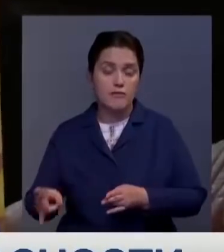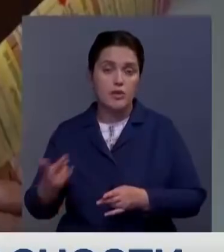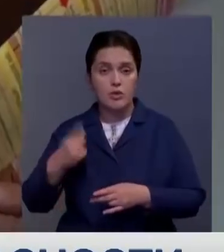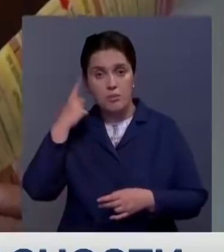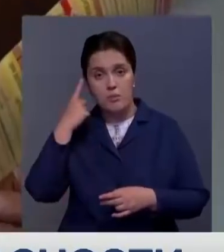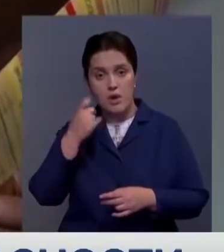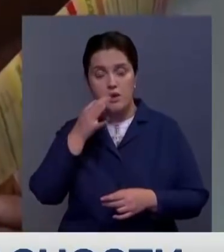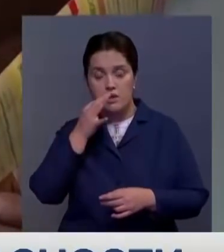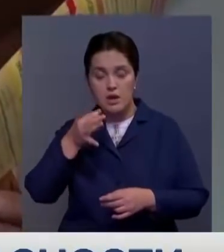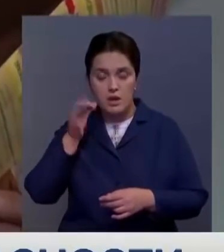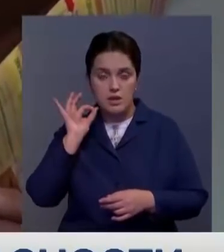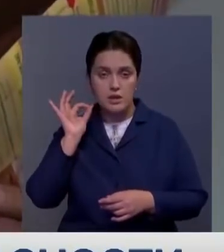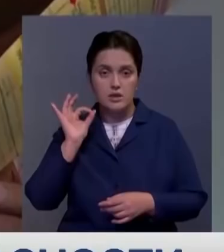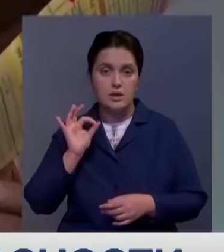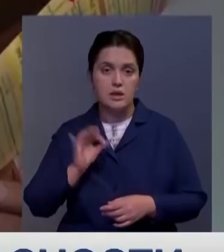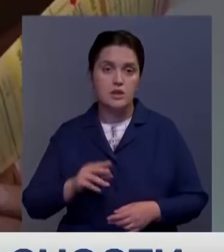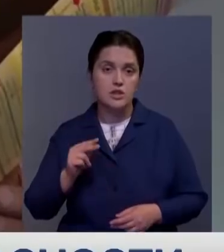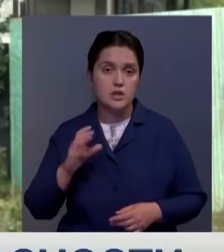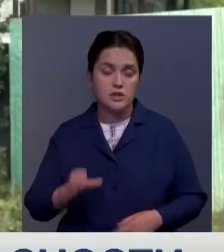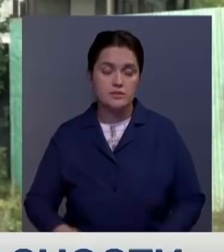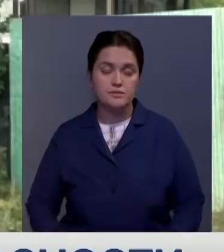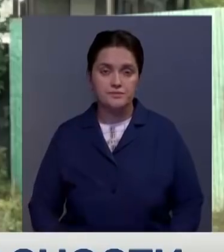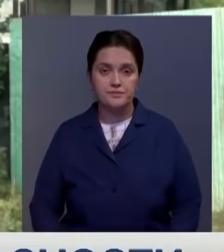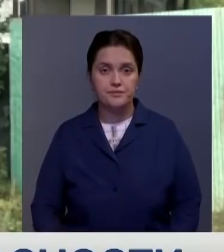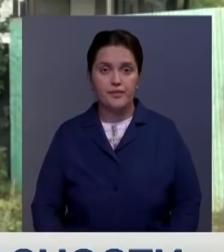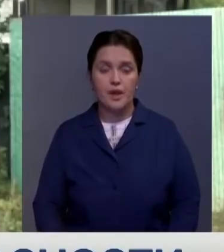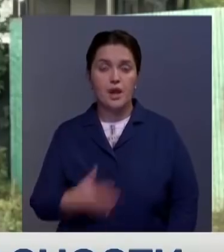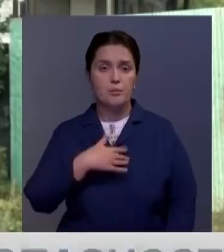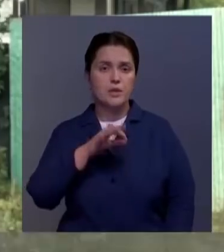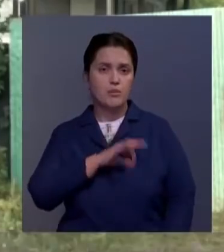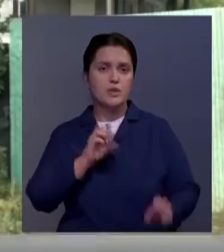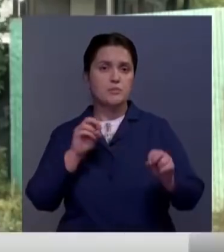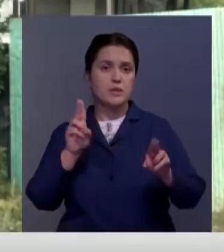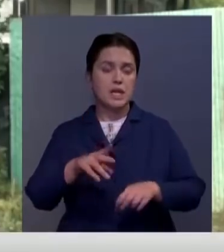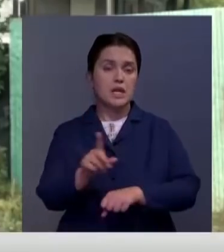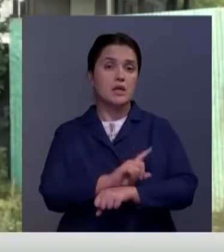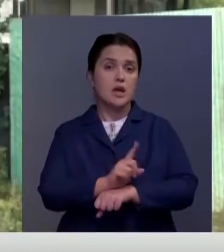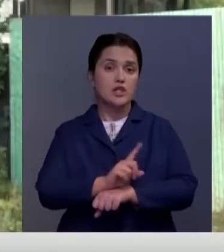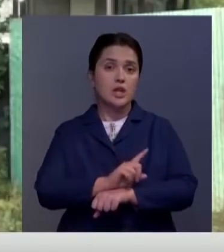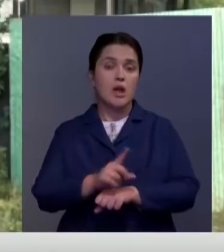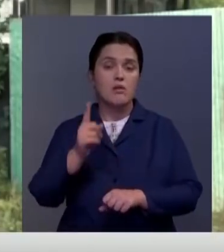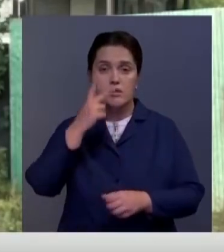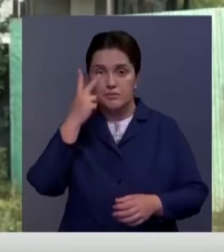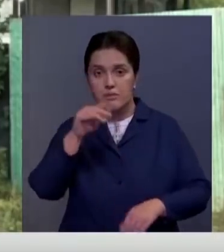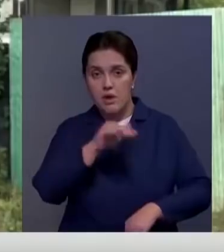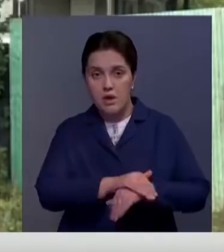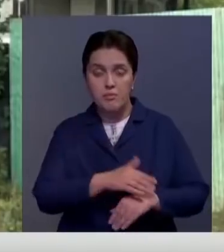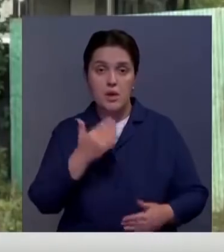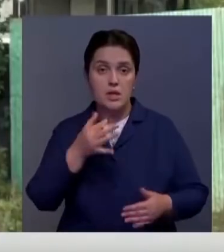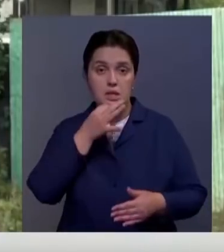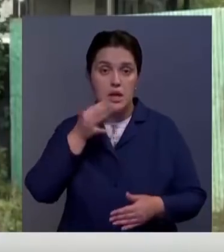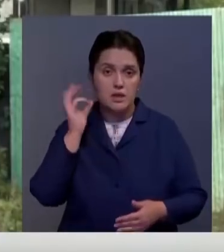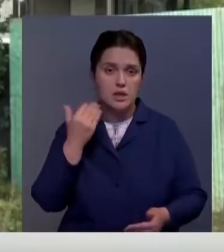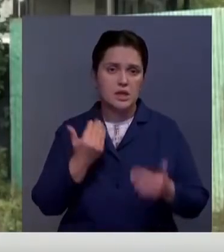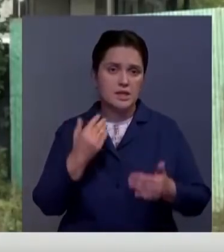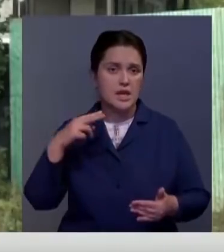предупредить, считают сотрудники департамента ПЧС. Мы используем датчики угарного газа. Данные датчики на ранней стадии, то есть